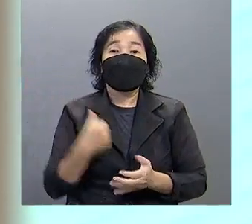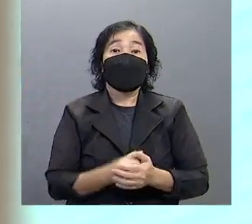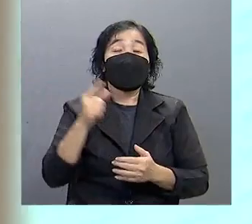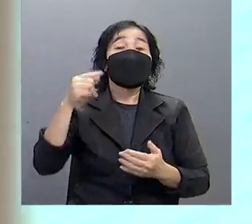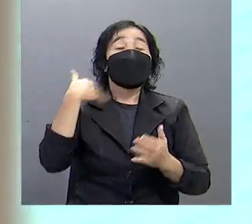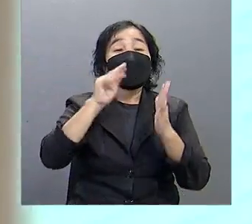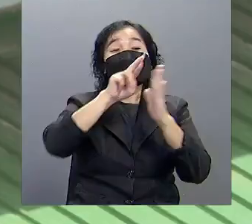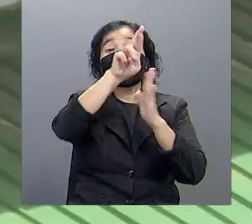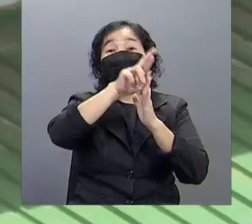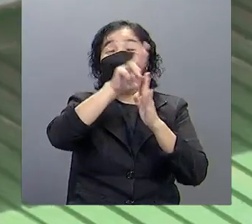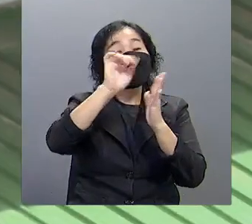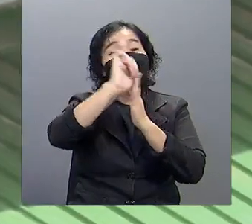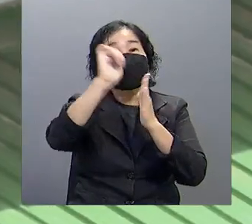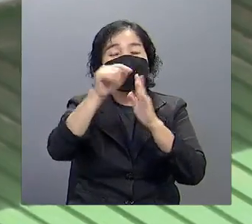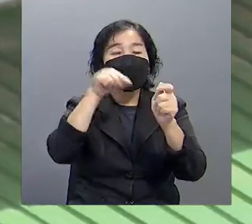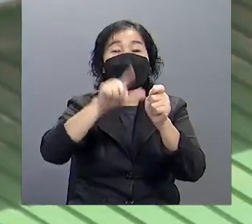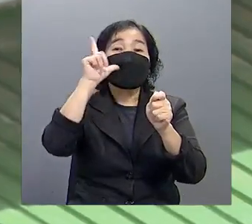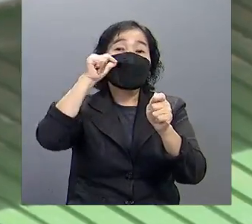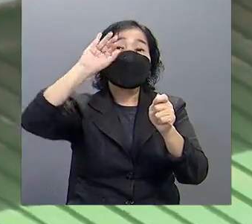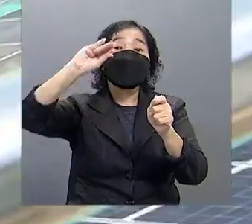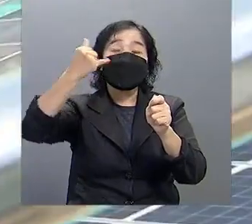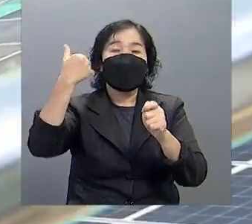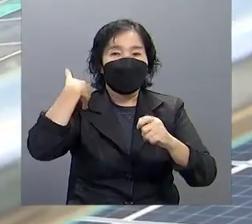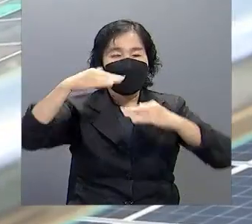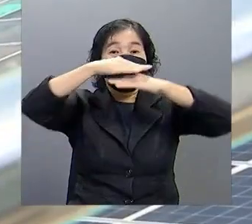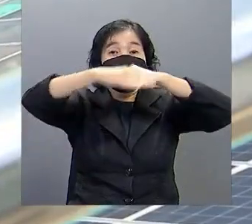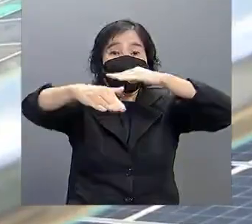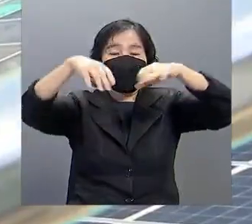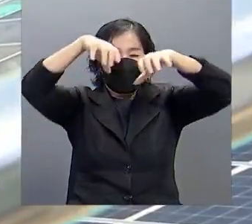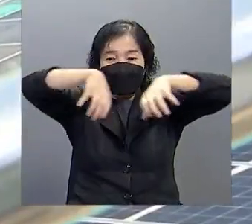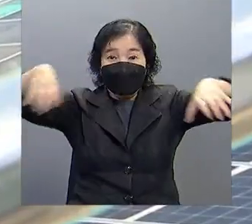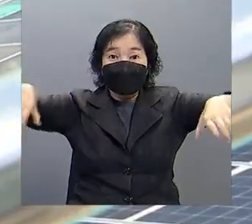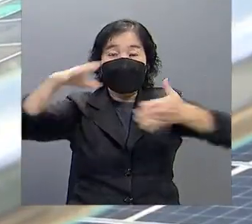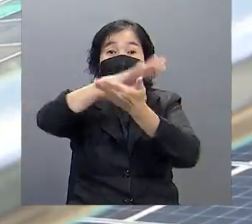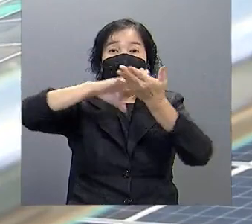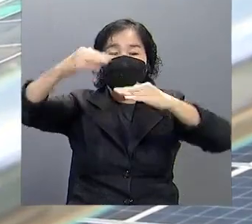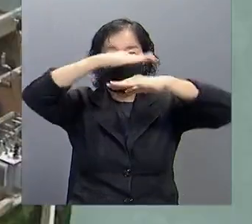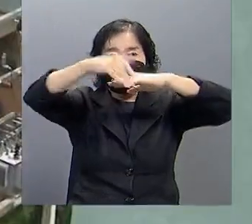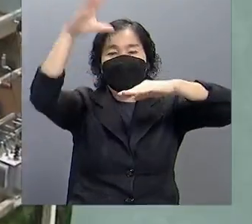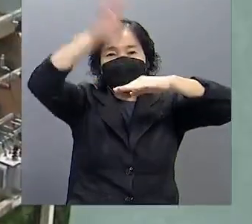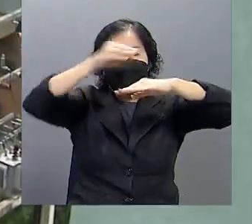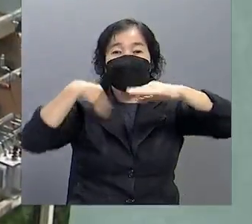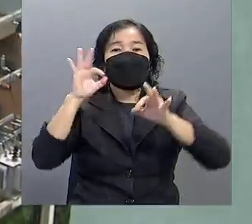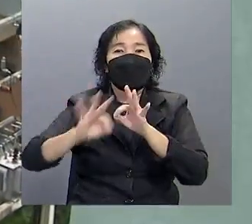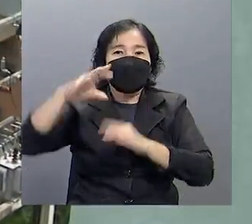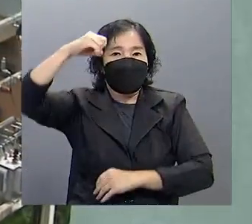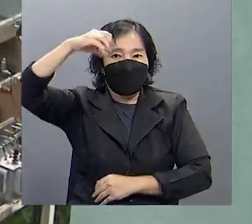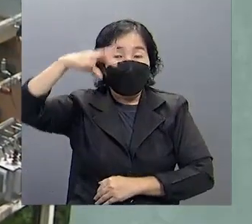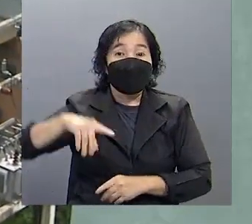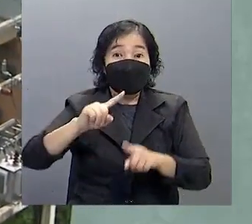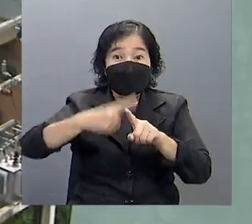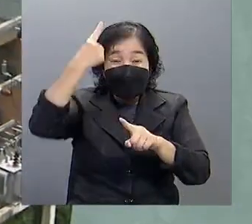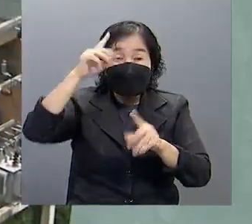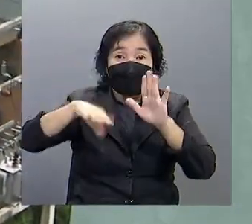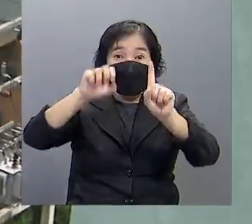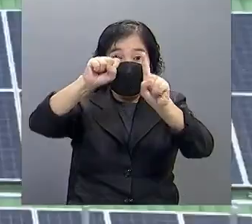มีการติดตั้งแผงโซล่าเซลล์บนดาดฟ้าของอาคารแน่นอนว่าช่วยประหยัดค่าใช้จ่ายได้เดือนละหลายแสนบาทเดียวค่ะ